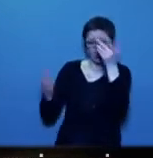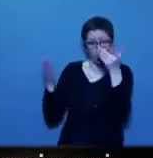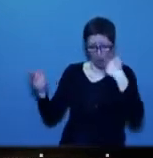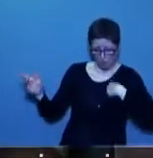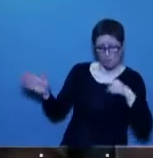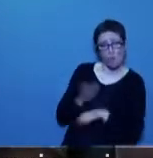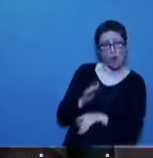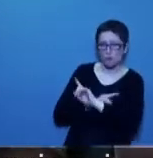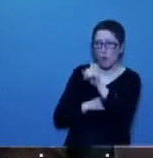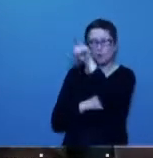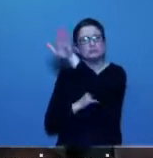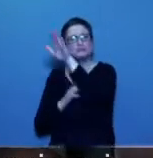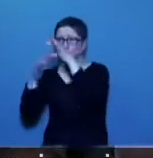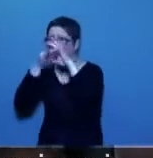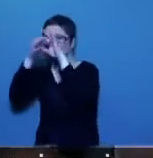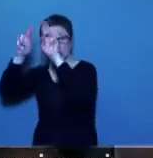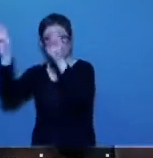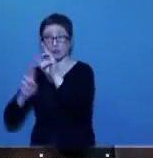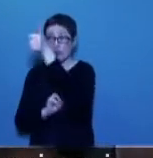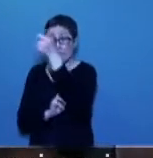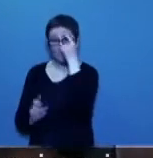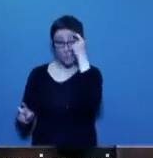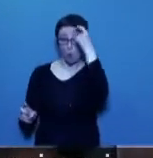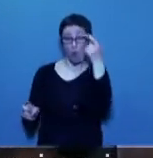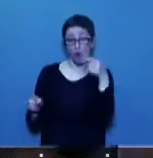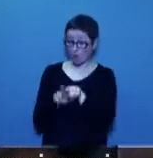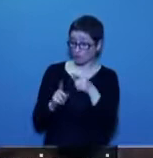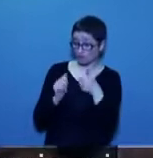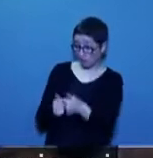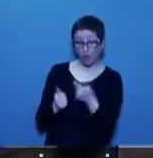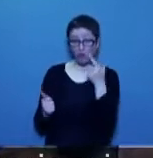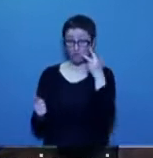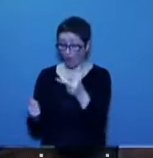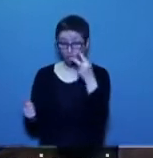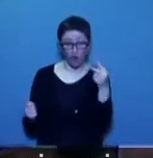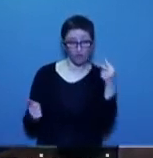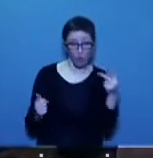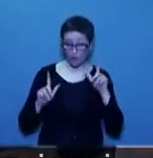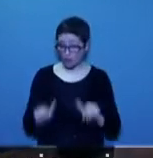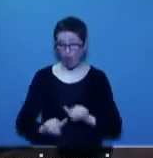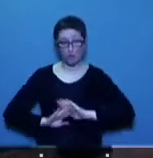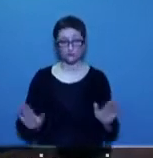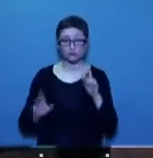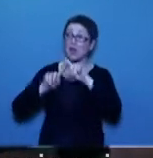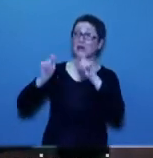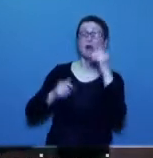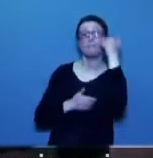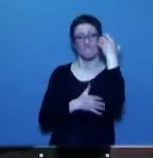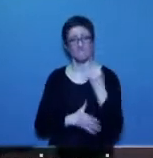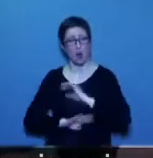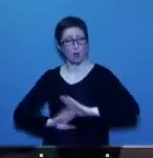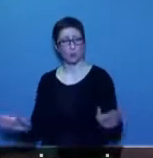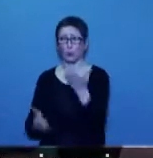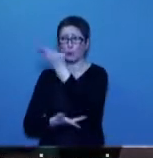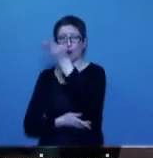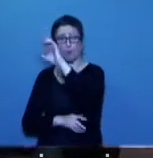internationales. Ils ne croient qu'à ce qui existe. Ils ne respectent que ce qui est fort. Et ils voient d'abord